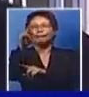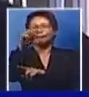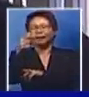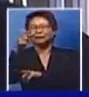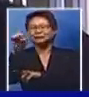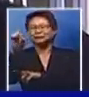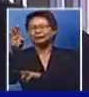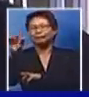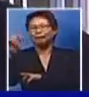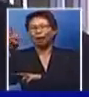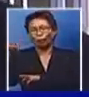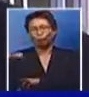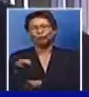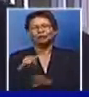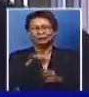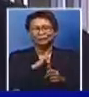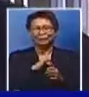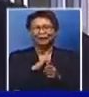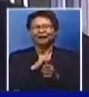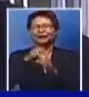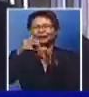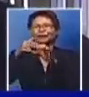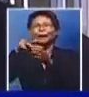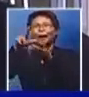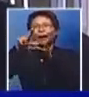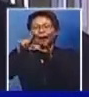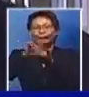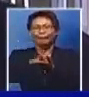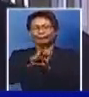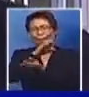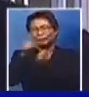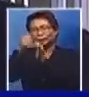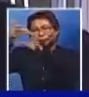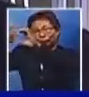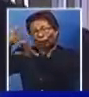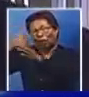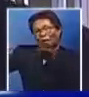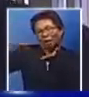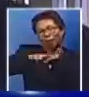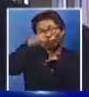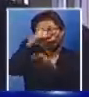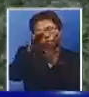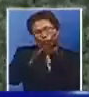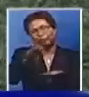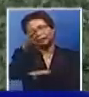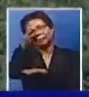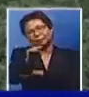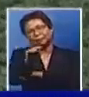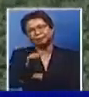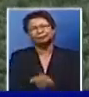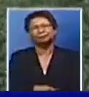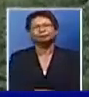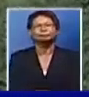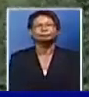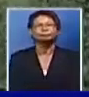Booking bersama kru Nasruddin Seri Kujat dan Muhammad Fazli Jelahi melaporkan untuk berita RTM.